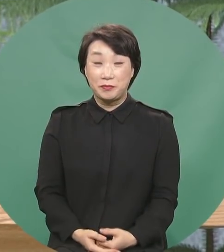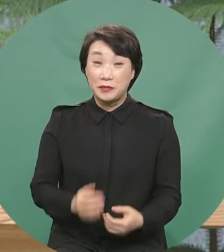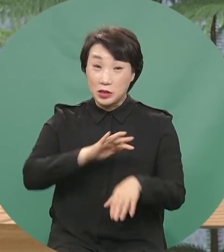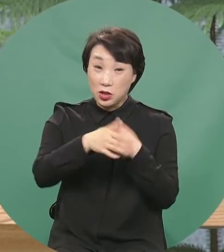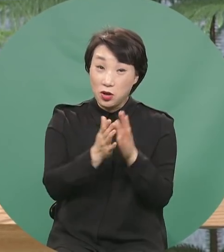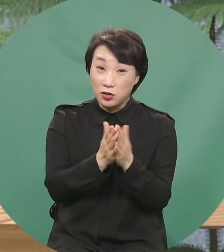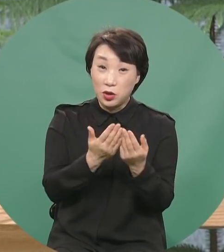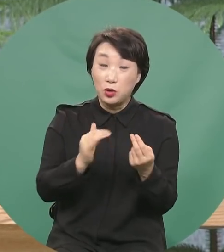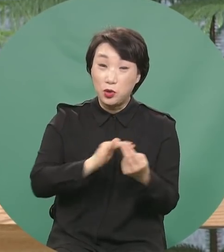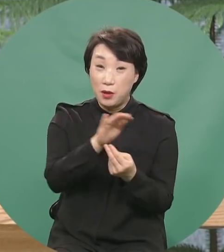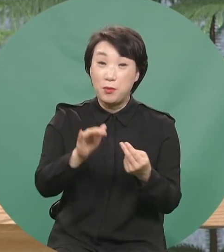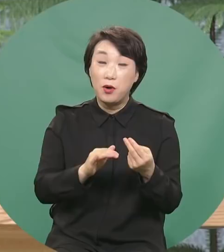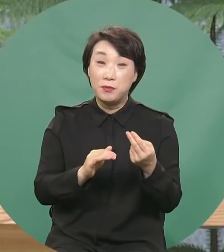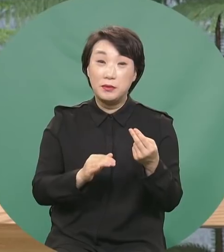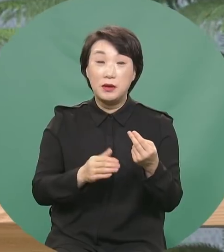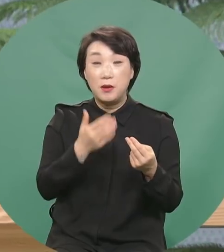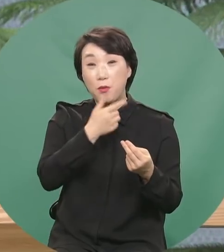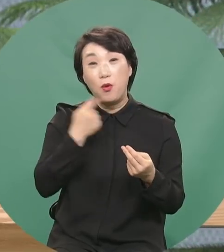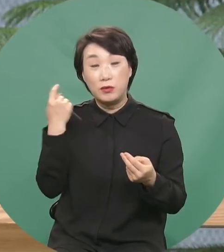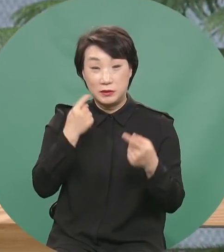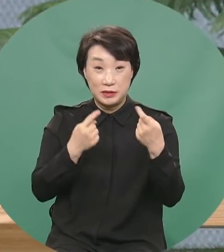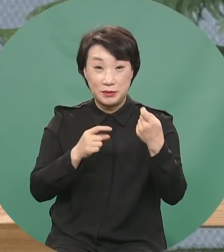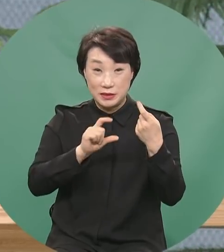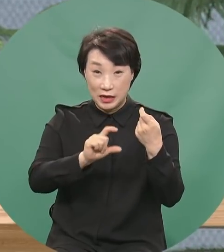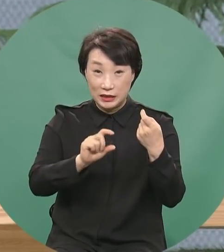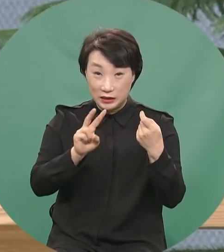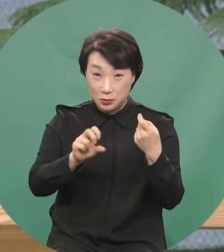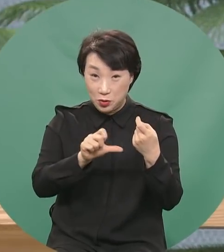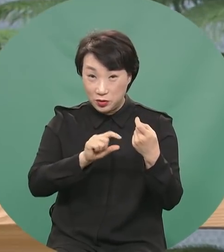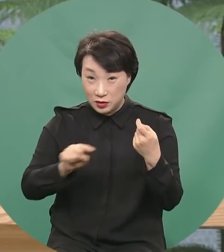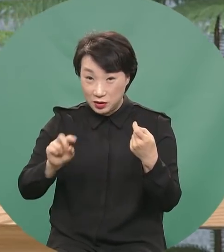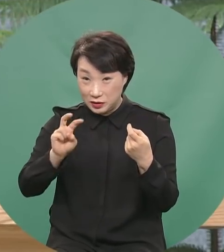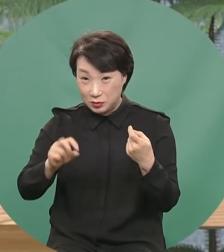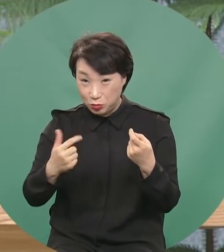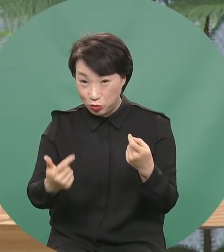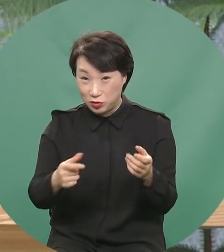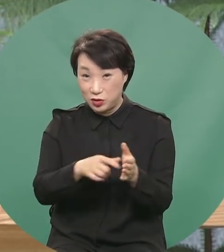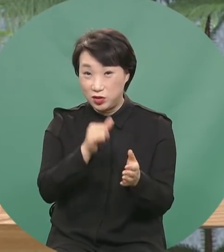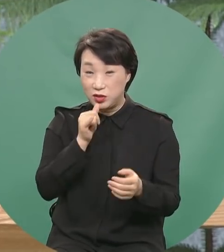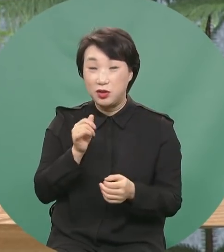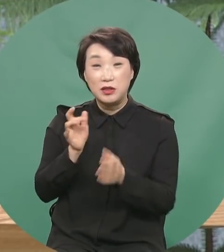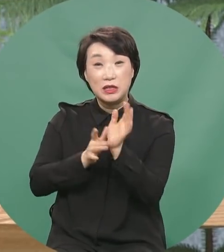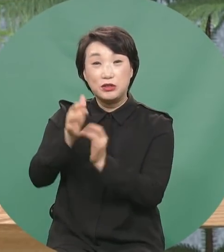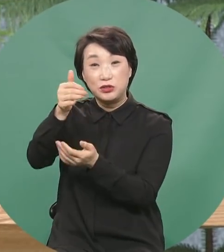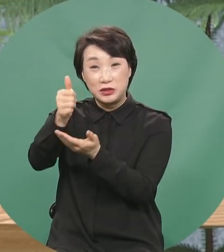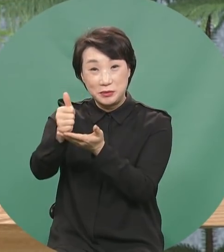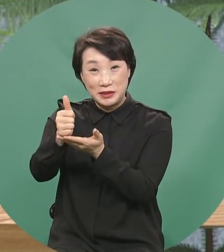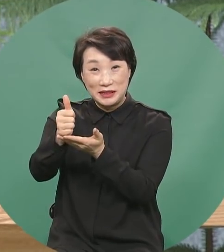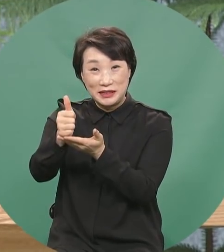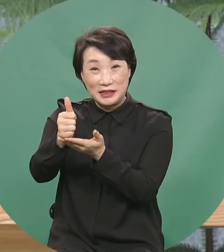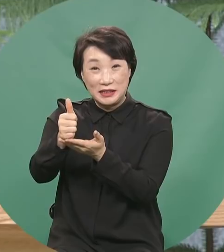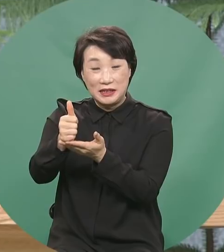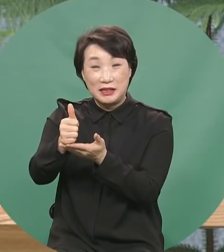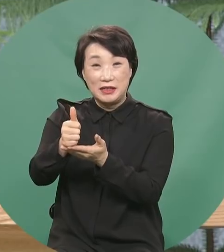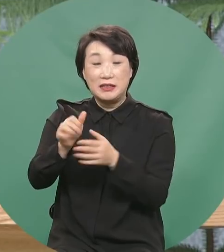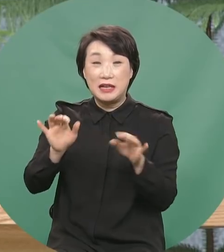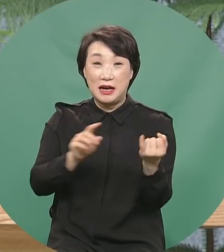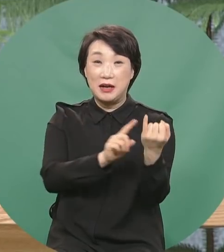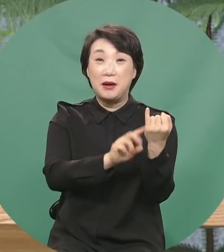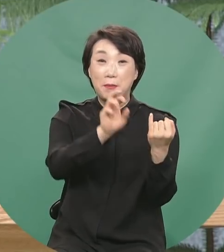요한복음 11장 25절로 26절에 예수께서